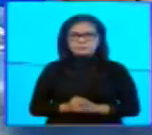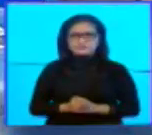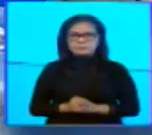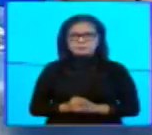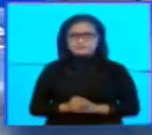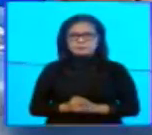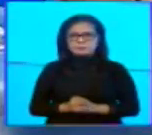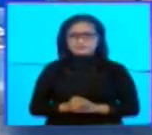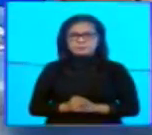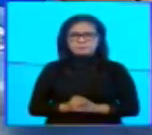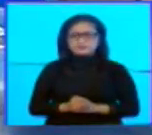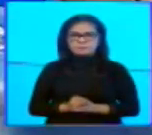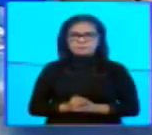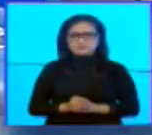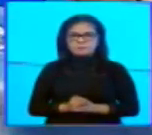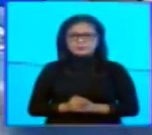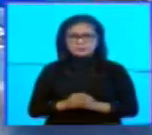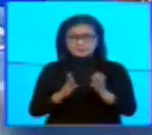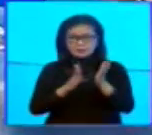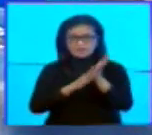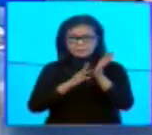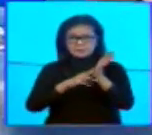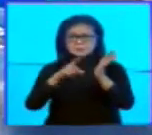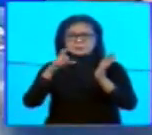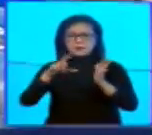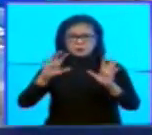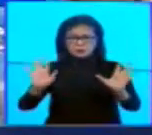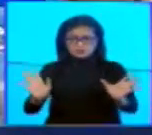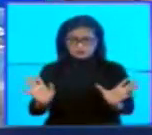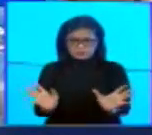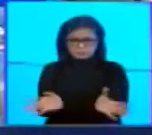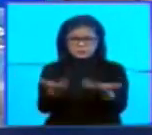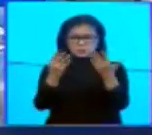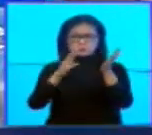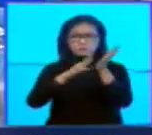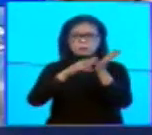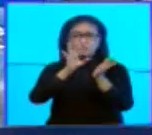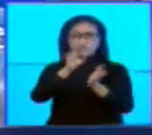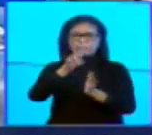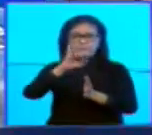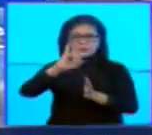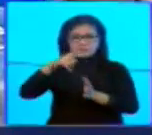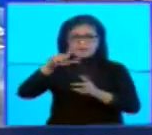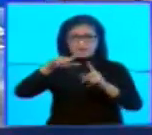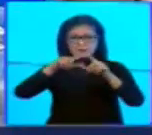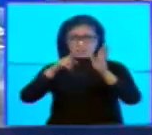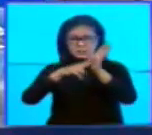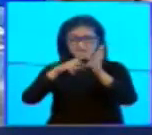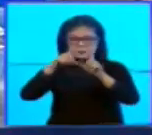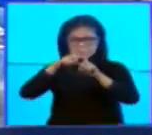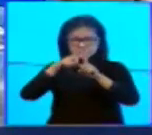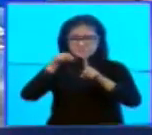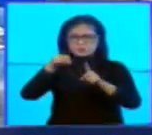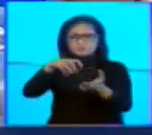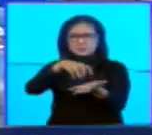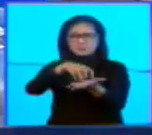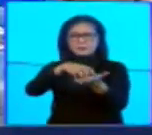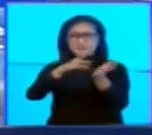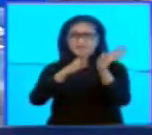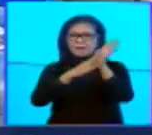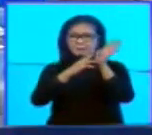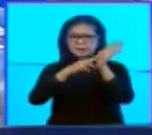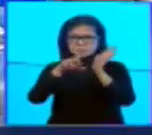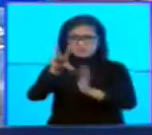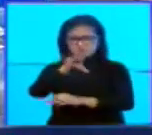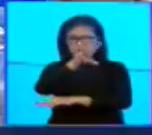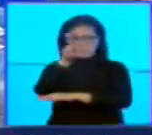Pemirsa, MNC Group memulai pembangunan Movieland, the most integrated and one-stop studios di MNC Lido City, Jawa Barat. Langkah